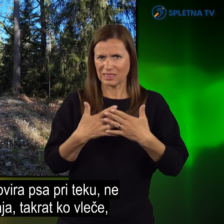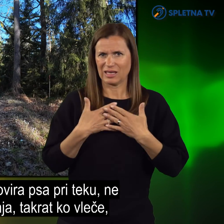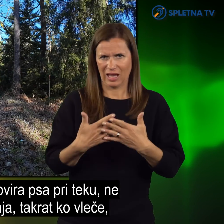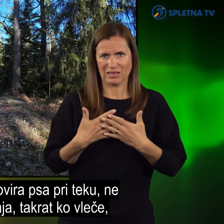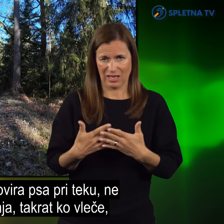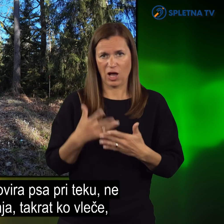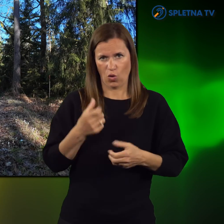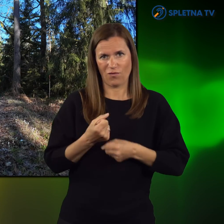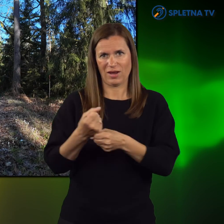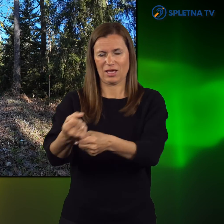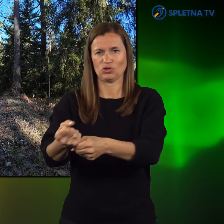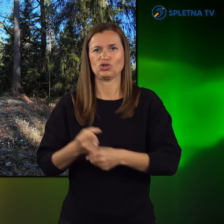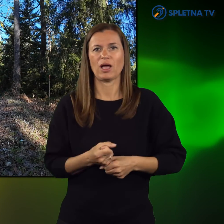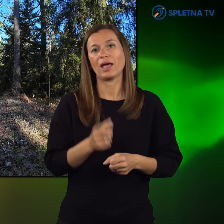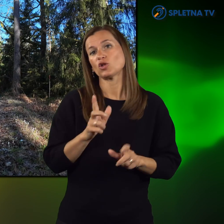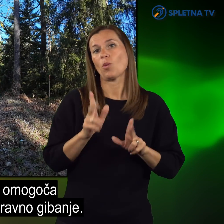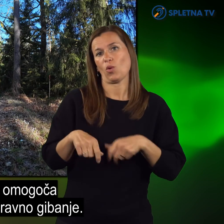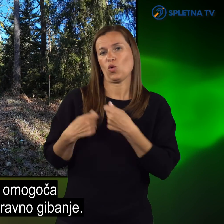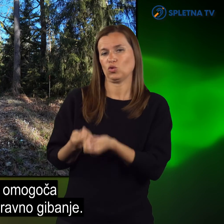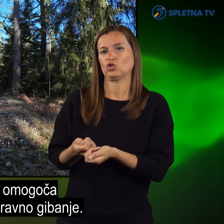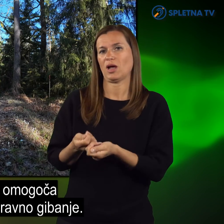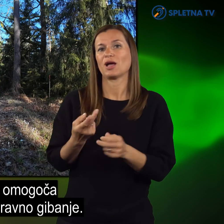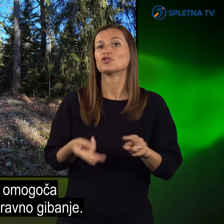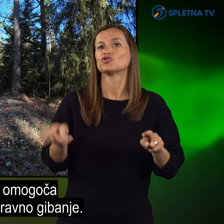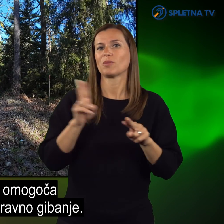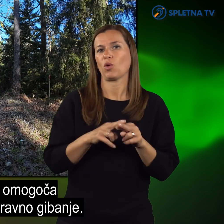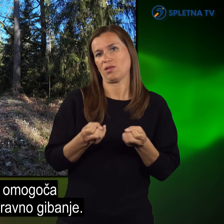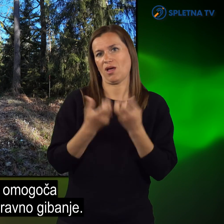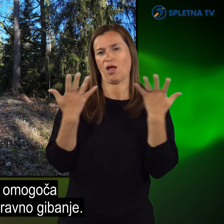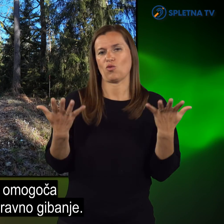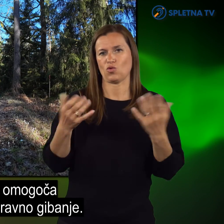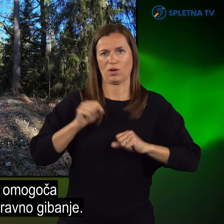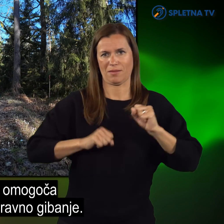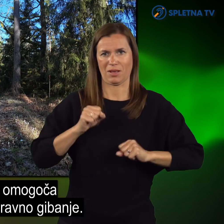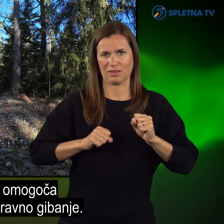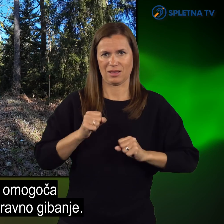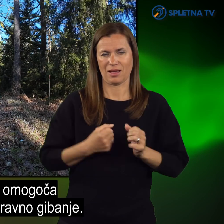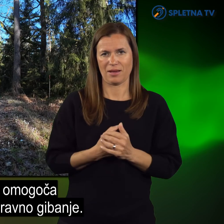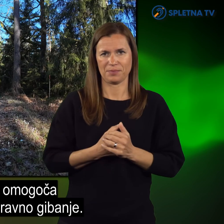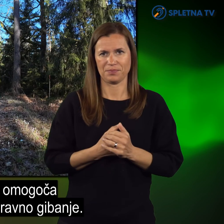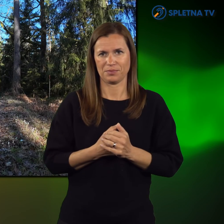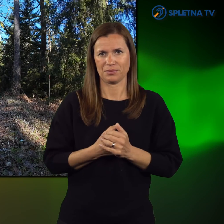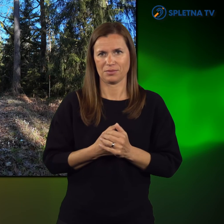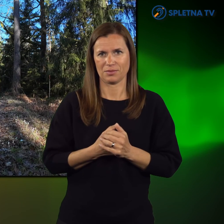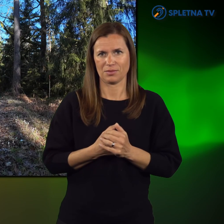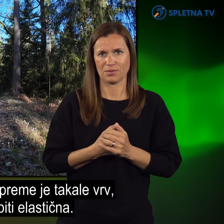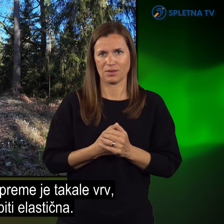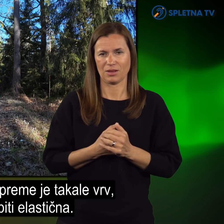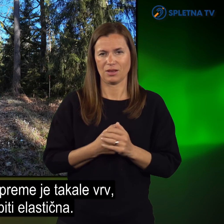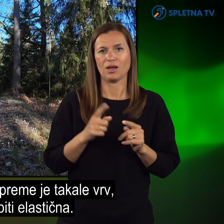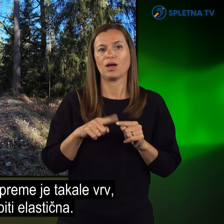dihanja takrat, ko vleče, in mu omogoča čim bolj naravno gibanje.